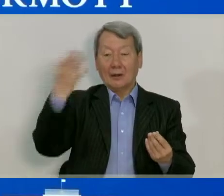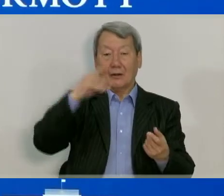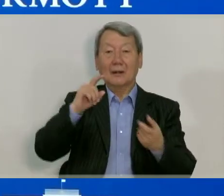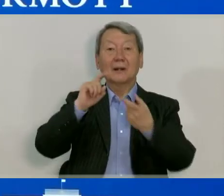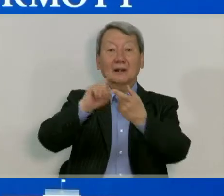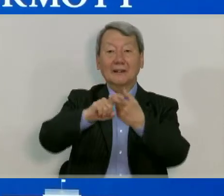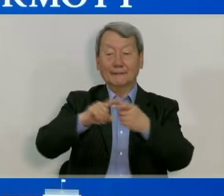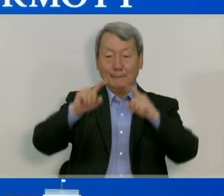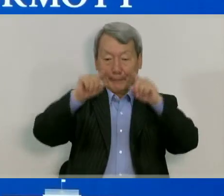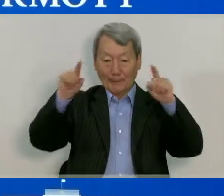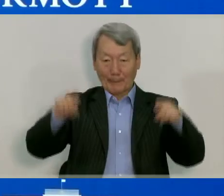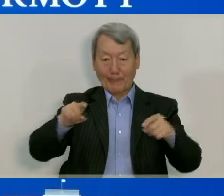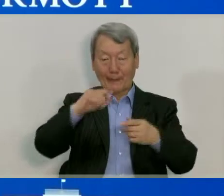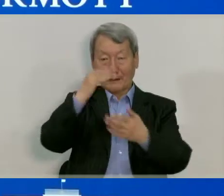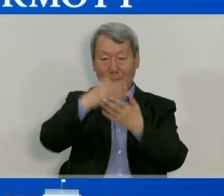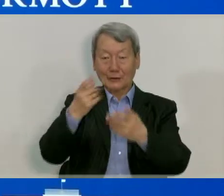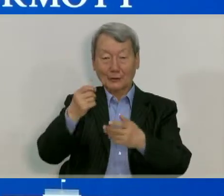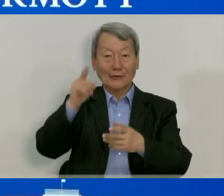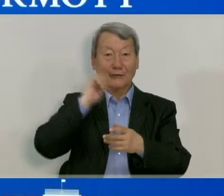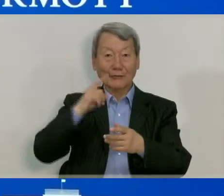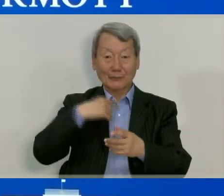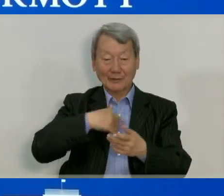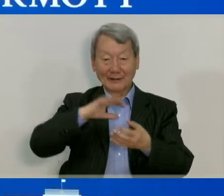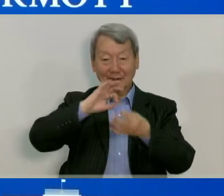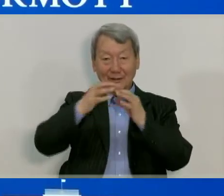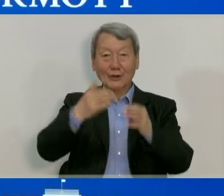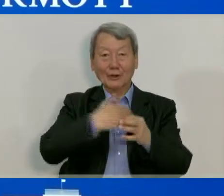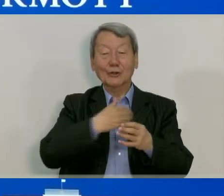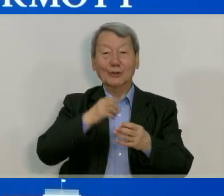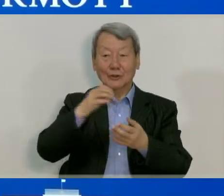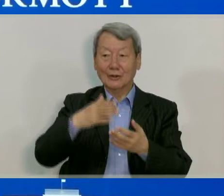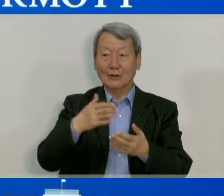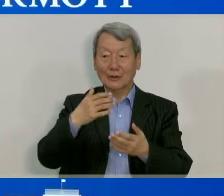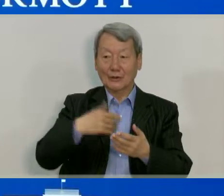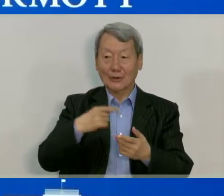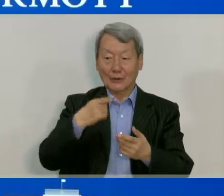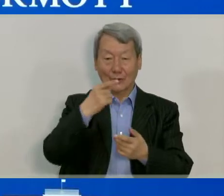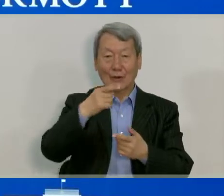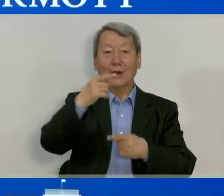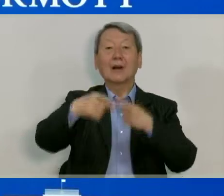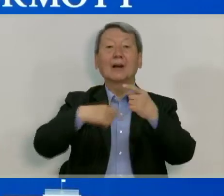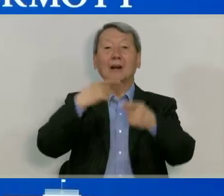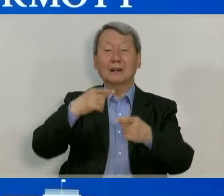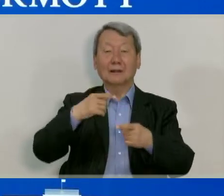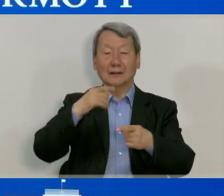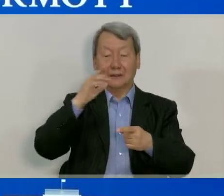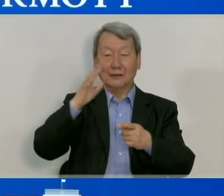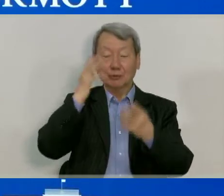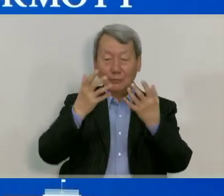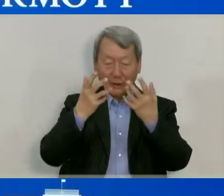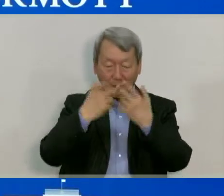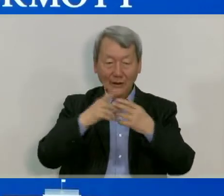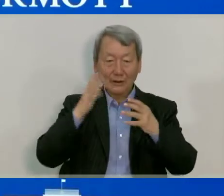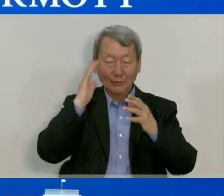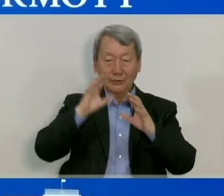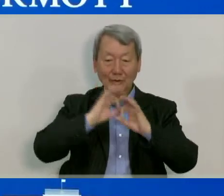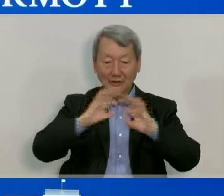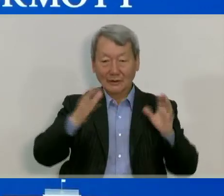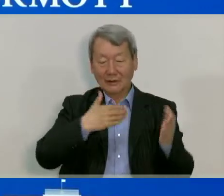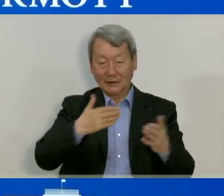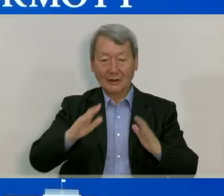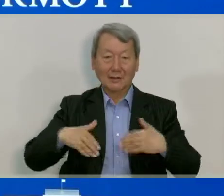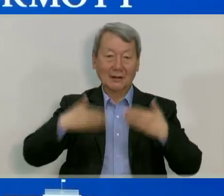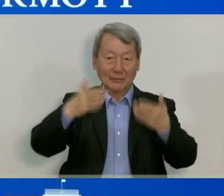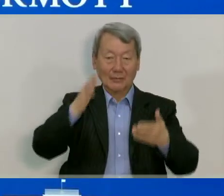эпидемиологиялык параметрлергечине бир аз токтоло кетейин деп калдым. Кийинкисинде дагы ошол бир аз анализде боюнча материалдарды